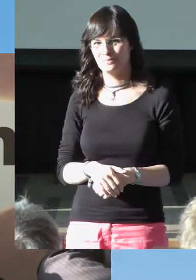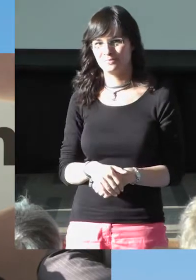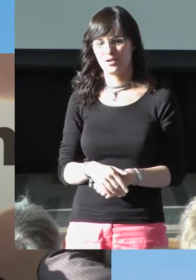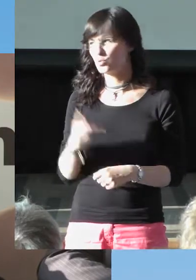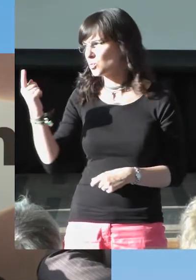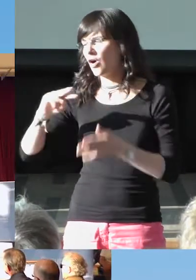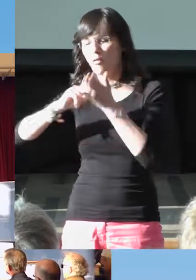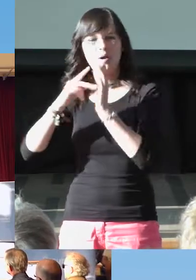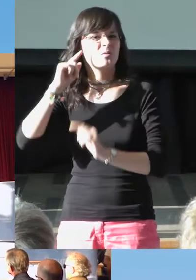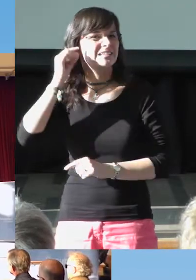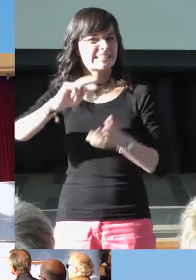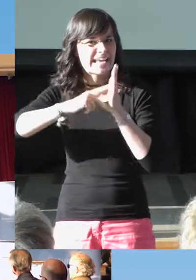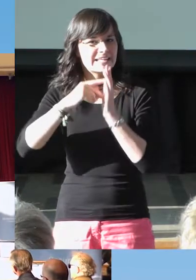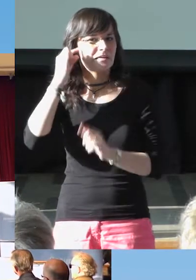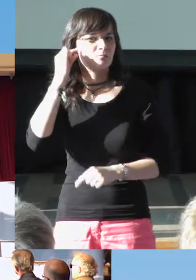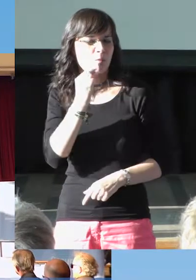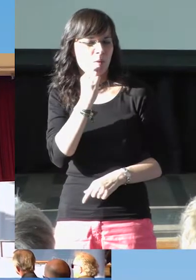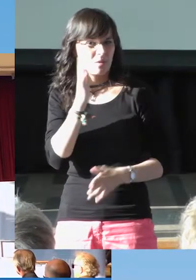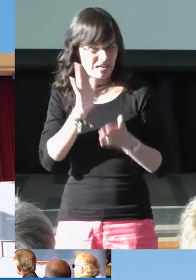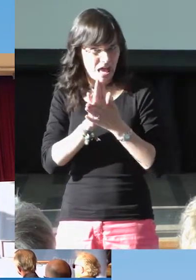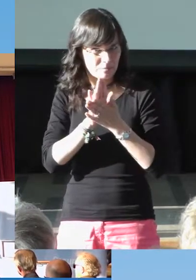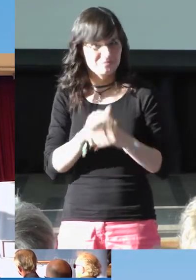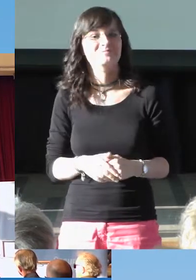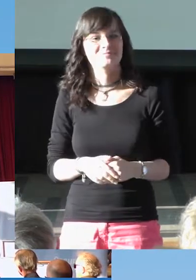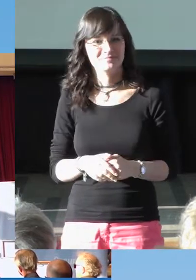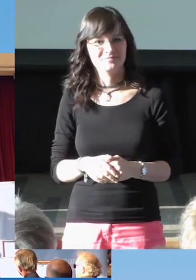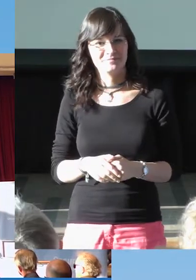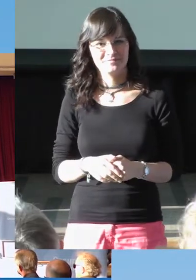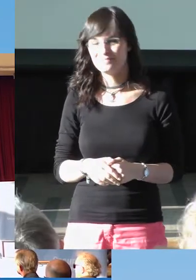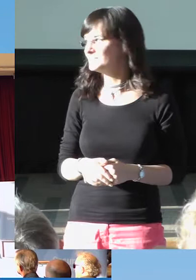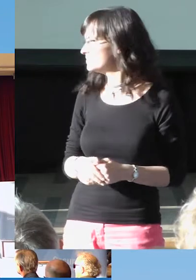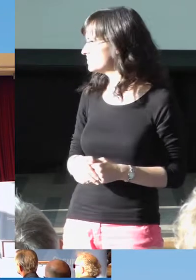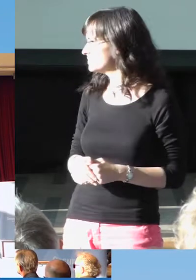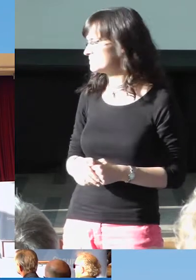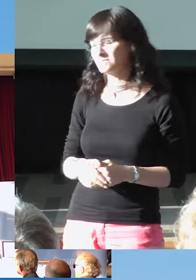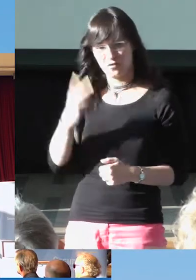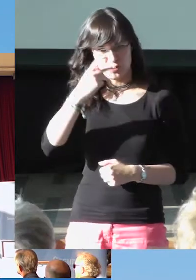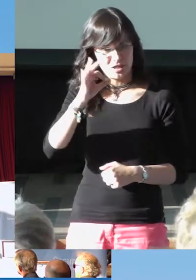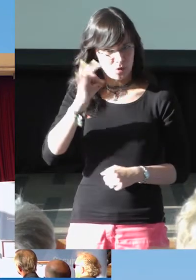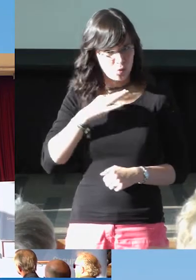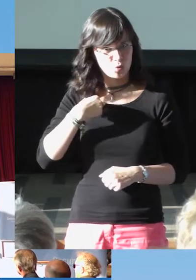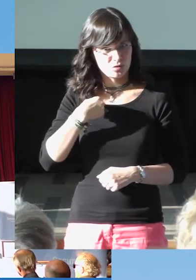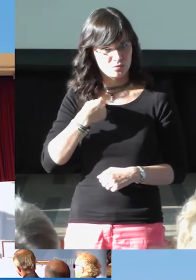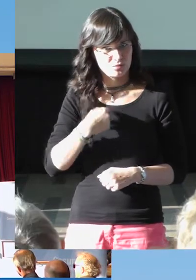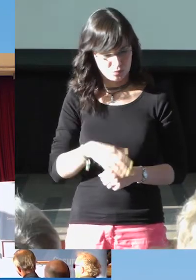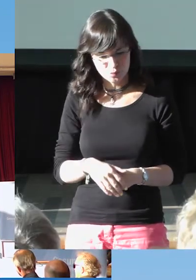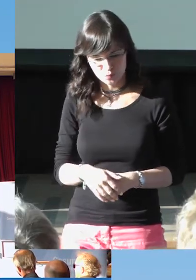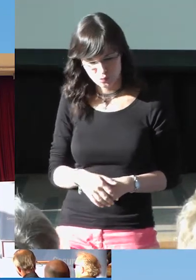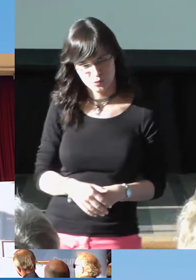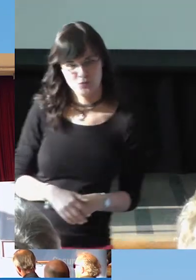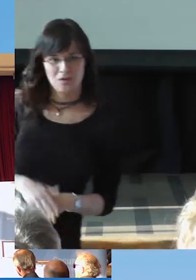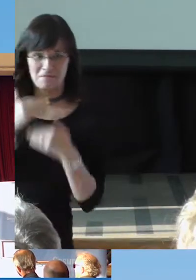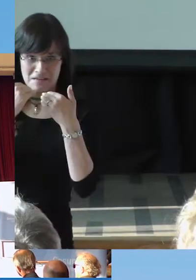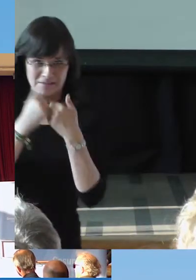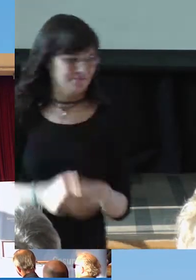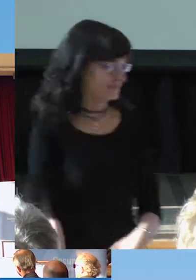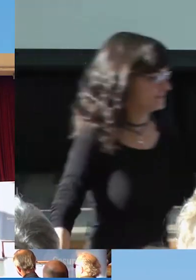sorgen, dass das funktioniert. Ich bin eingewiesen. Bin ich gut zu verstehen? Dankeschön. Das ist das